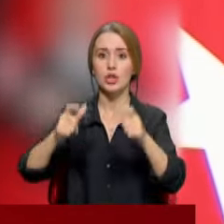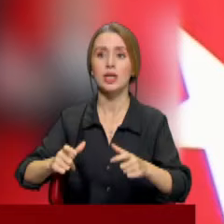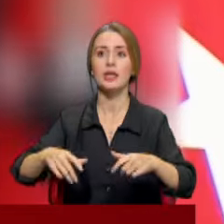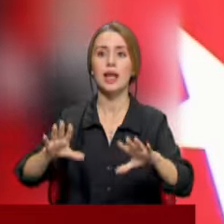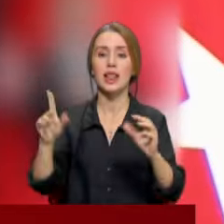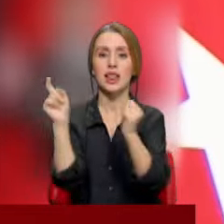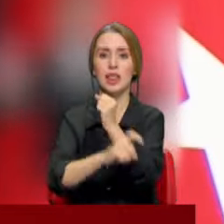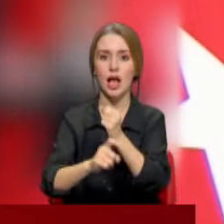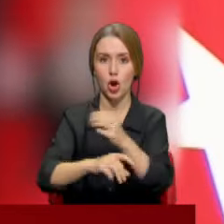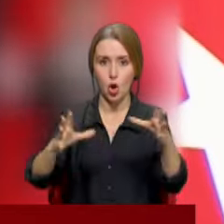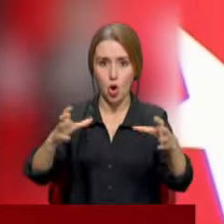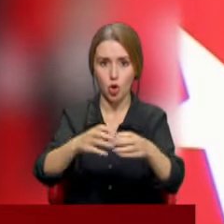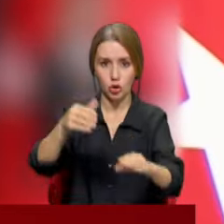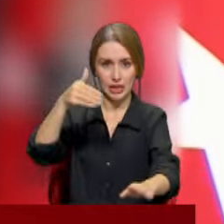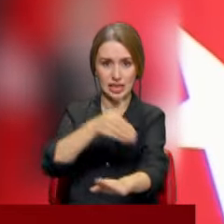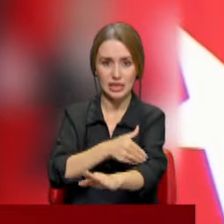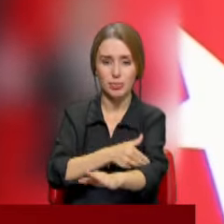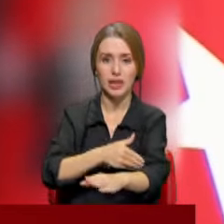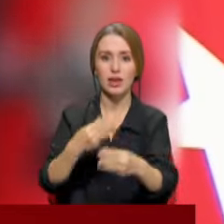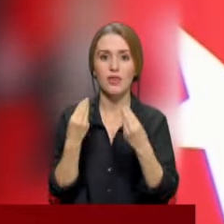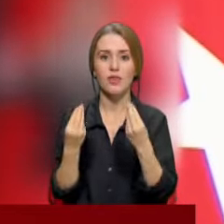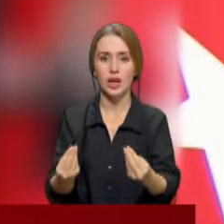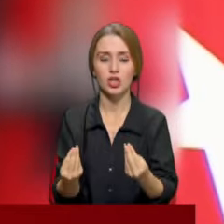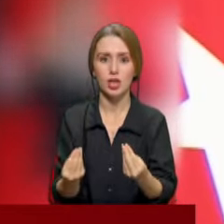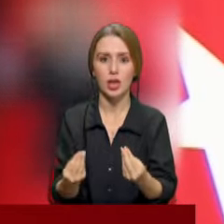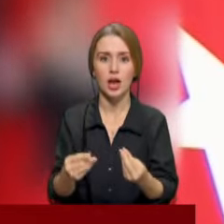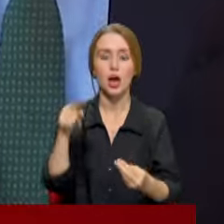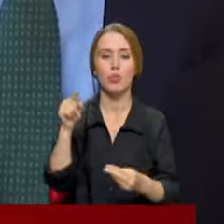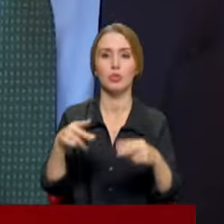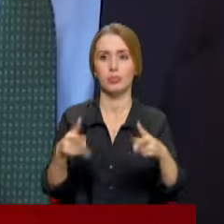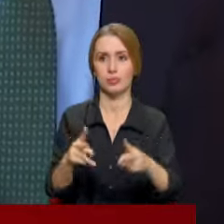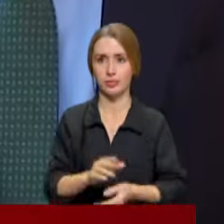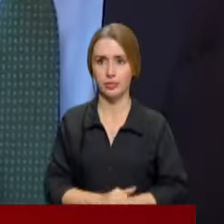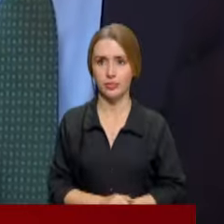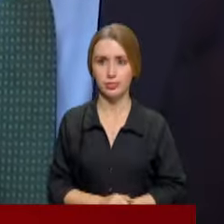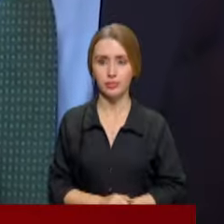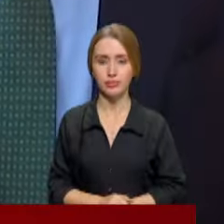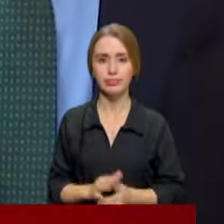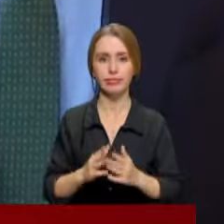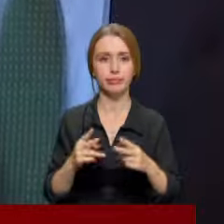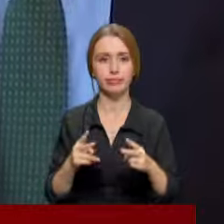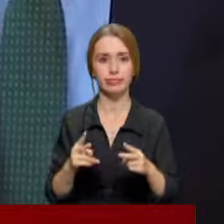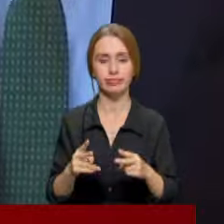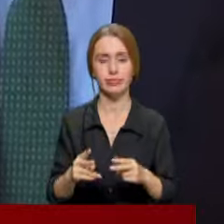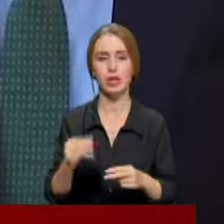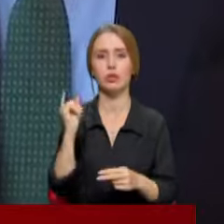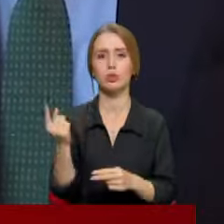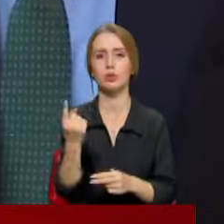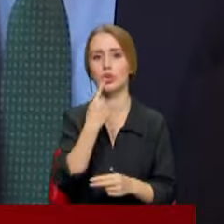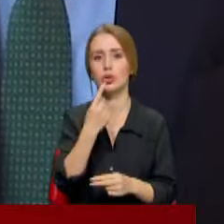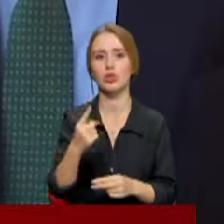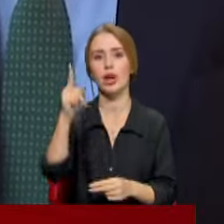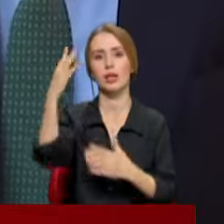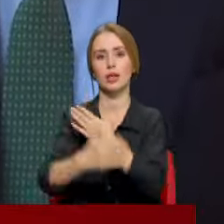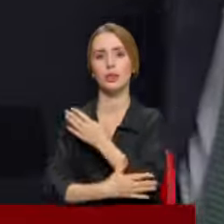terör örgütüne hizmet edeceği izahtan varisidir. Kötü söz sahibine aittir. Allah yardımcıları